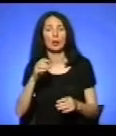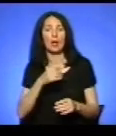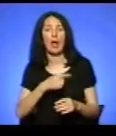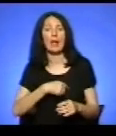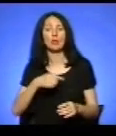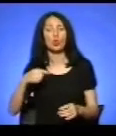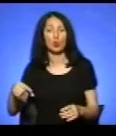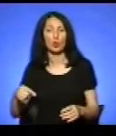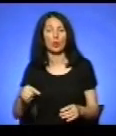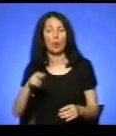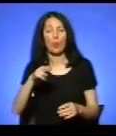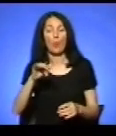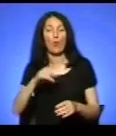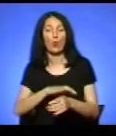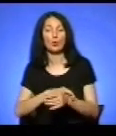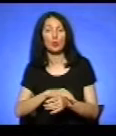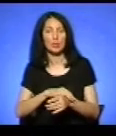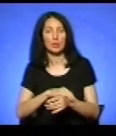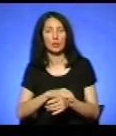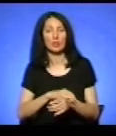електрокардіографи, пульсоксиметри,